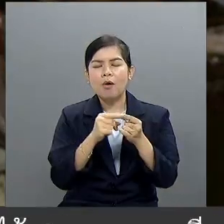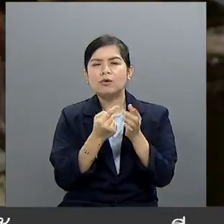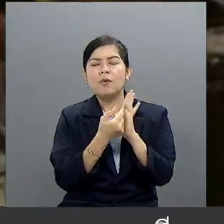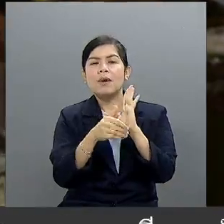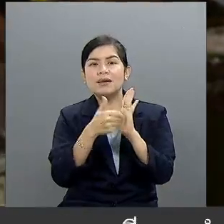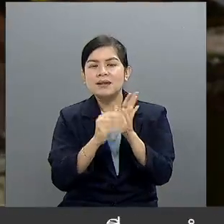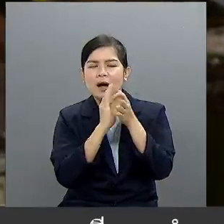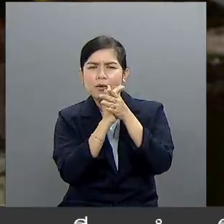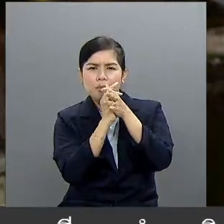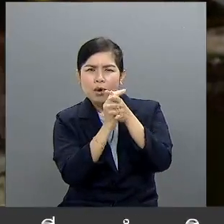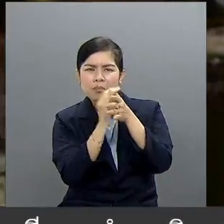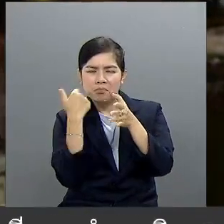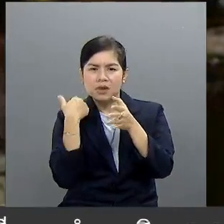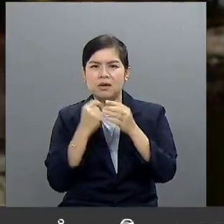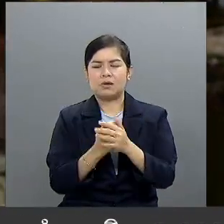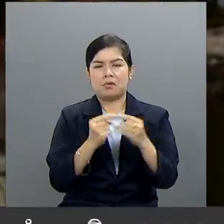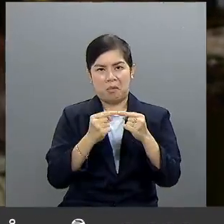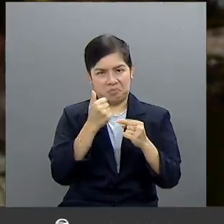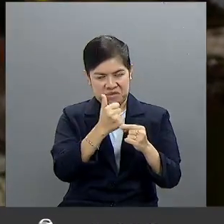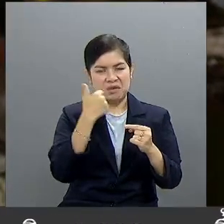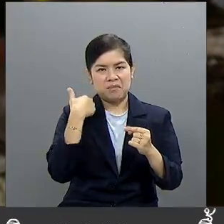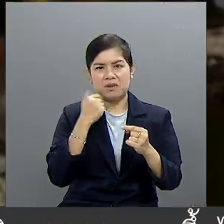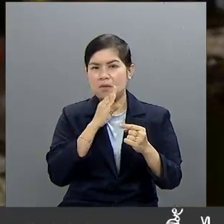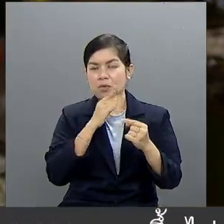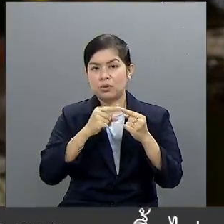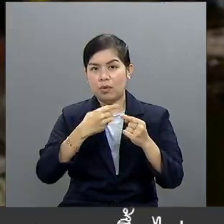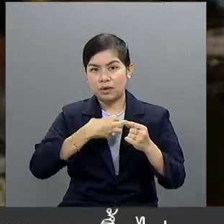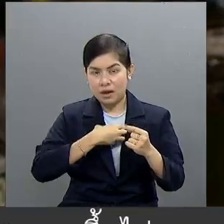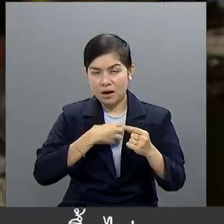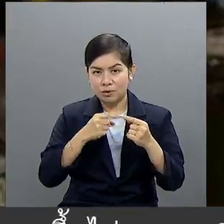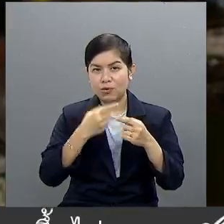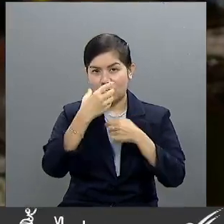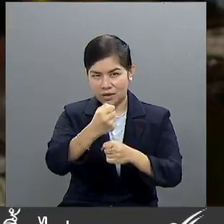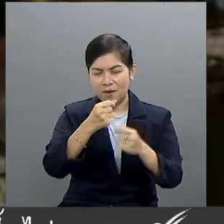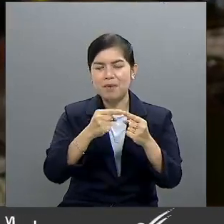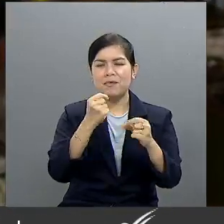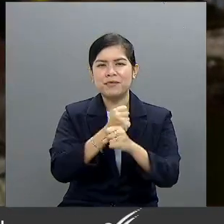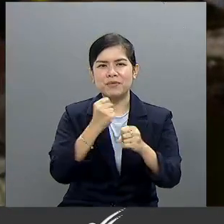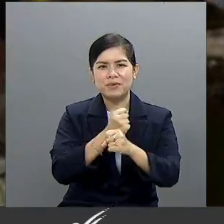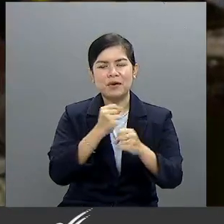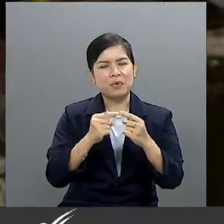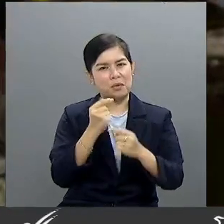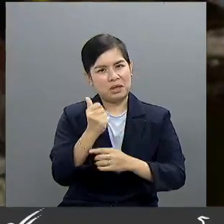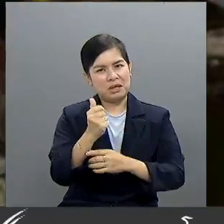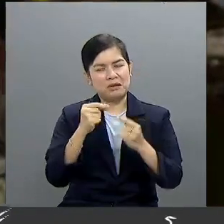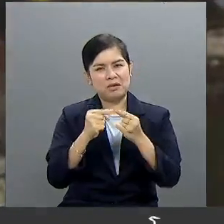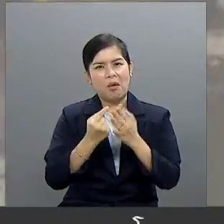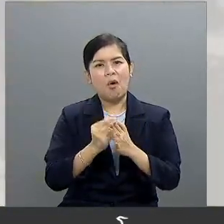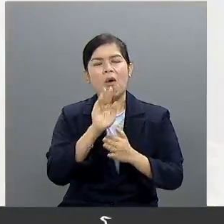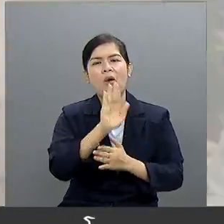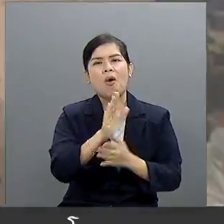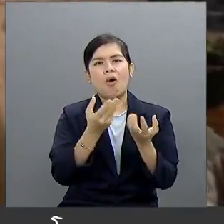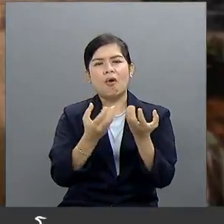ะครับอยากเล่นนะครับก็ลองไปหัดดูนะครับน่าจะรู้ว่าของไทยก็มีดีครับผม